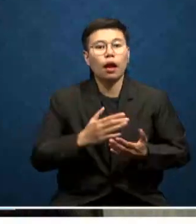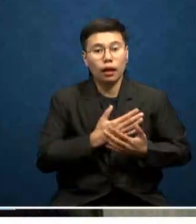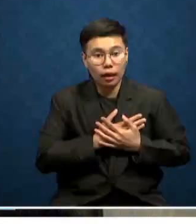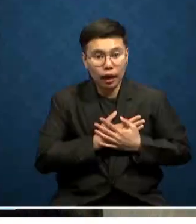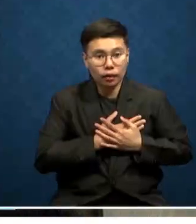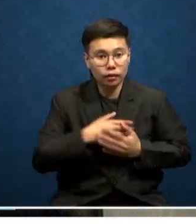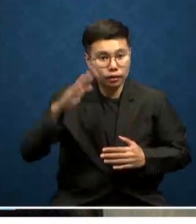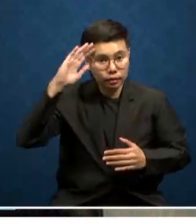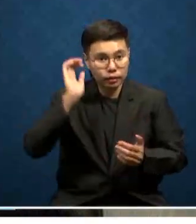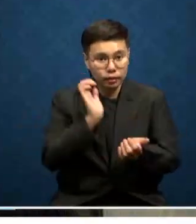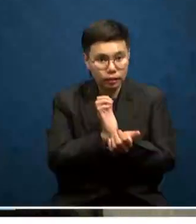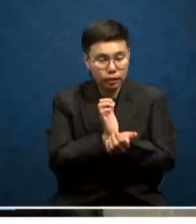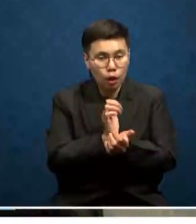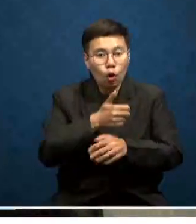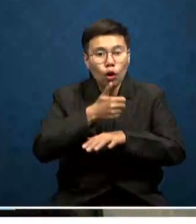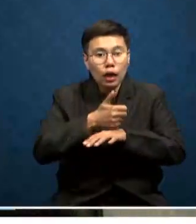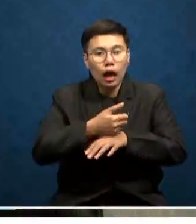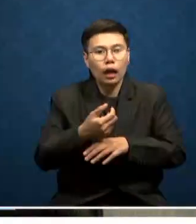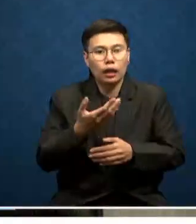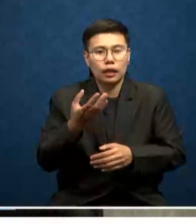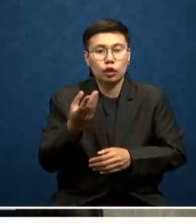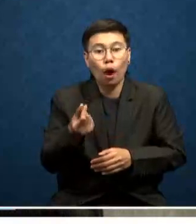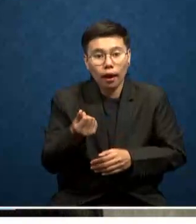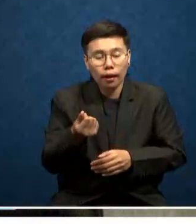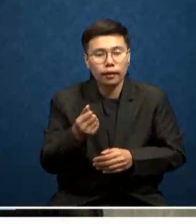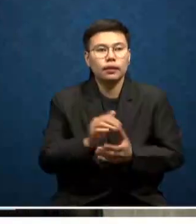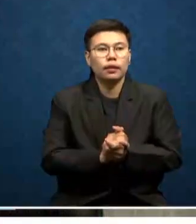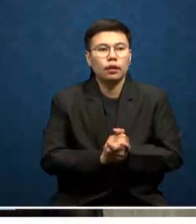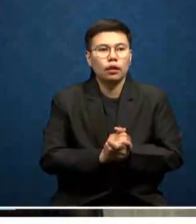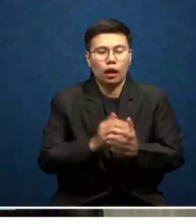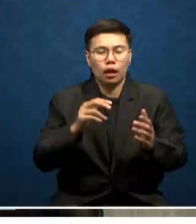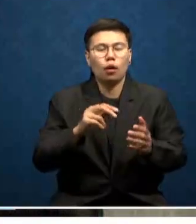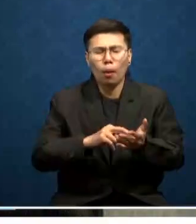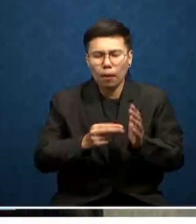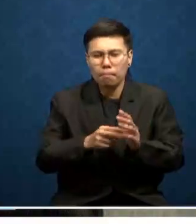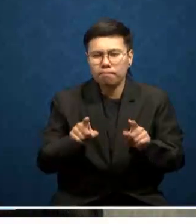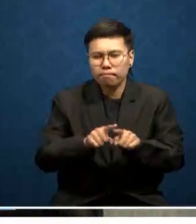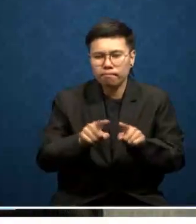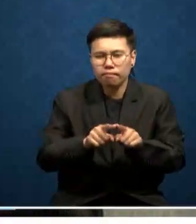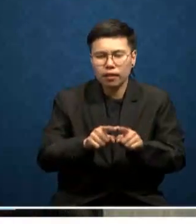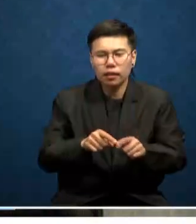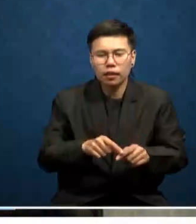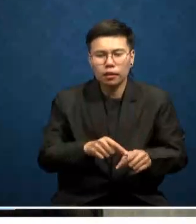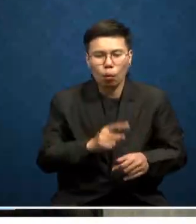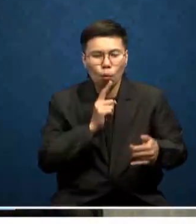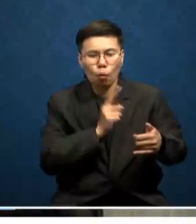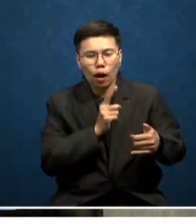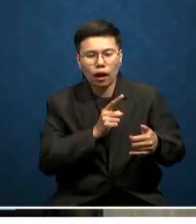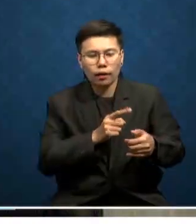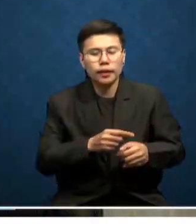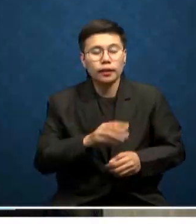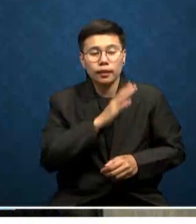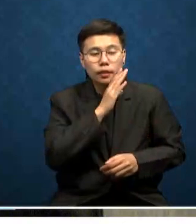ะอันนั้นก็เป็นปัญหาใช่ไหมอันนี้เห็นชัดๆว่าเป็นการข่มขู่แล้วแล้วก็เป็นการแลกเปลี่ยนในการที่ให้สัญญาว่